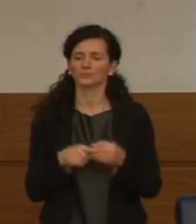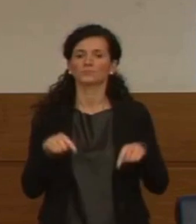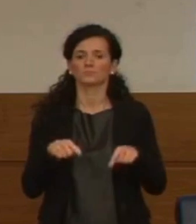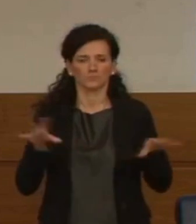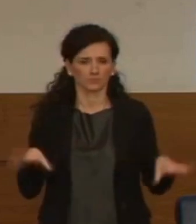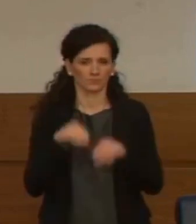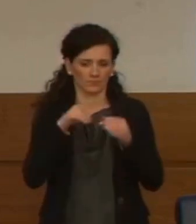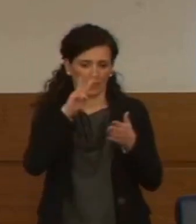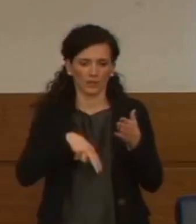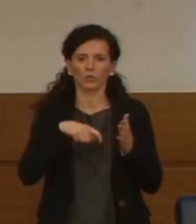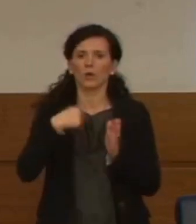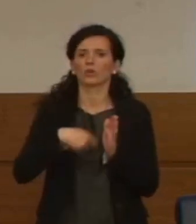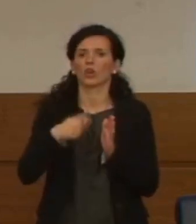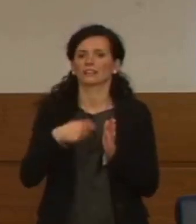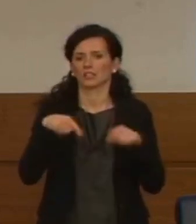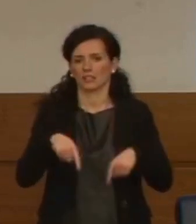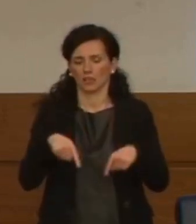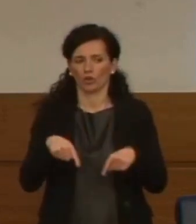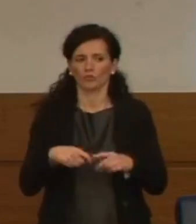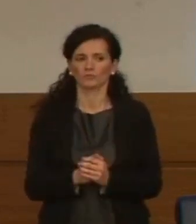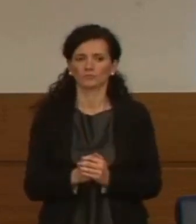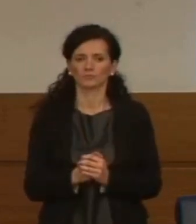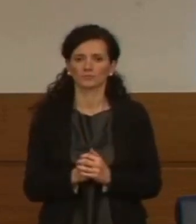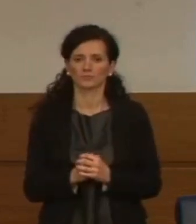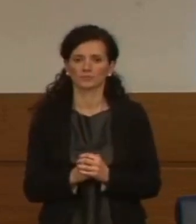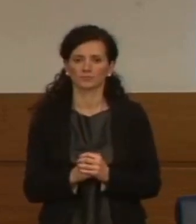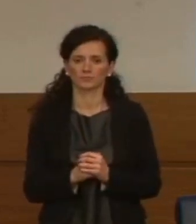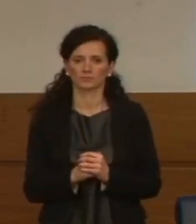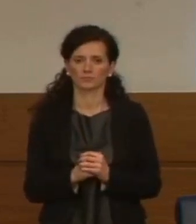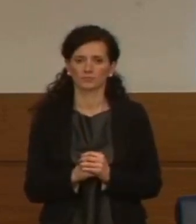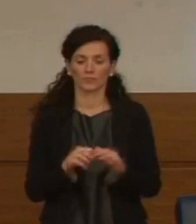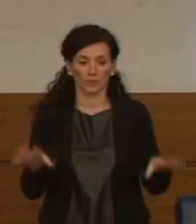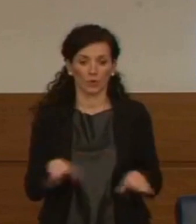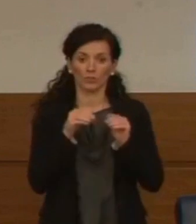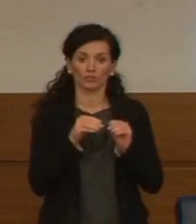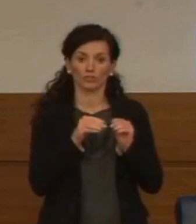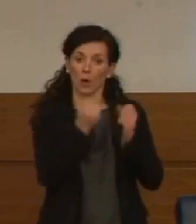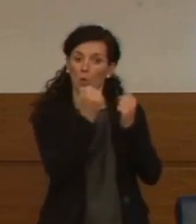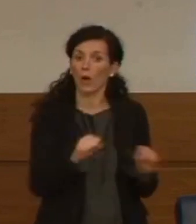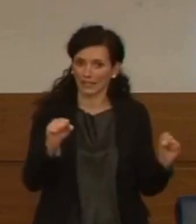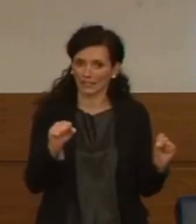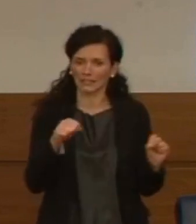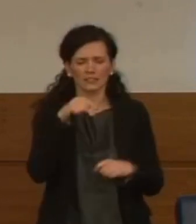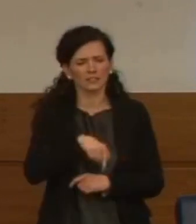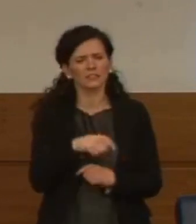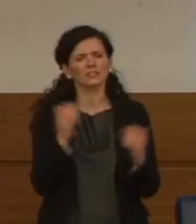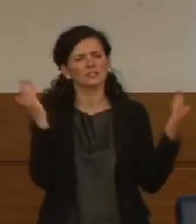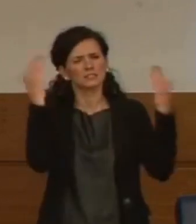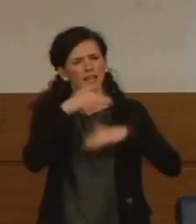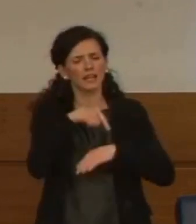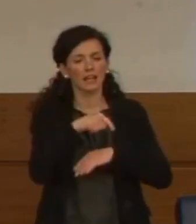il maggiore incremento dall'inizio dell'emergenza. Il dato è stato reso noto dalla Protezione Civile. Ieri l'aumento era stato di 427.